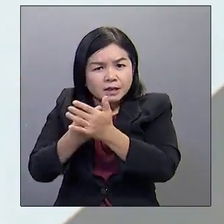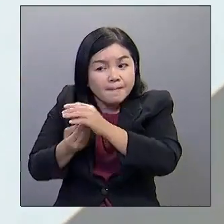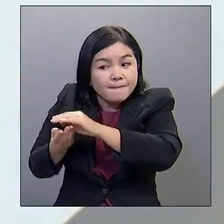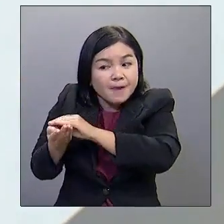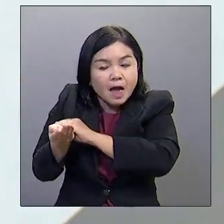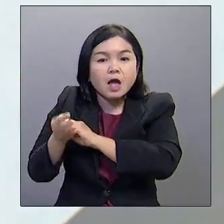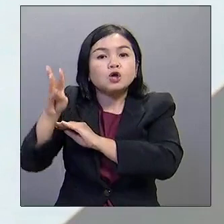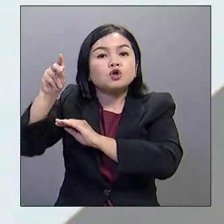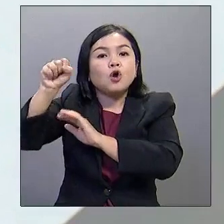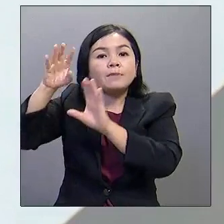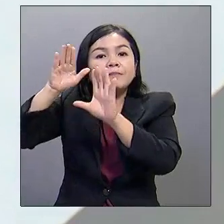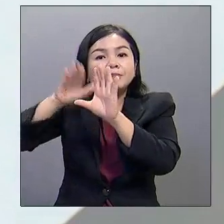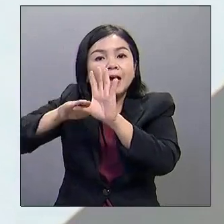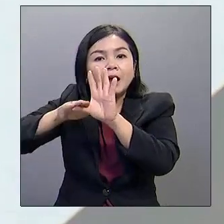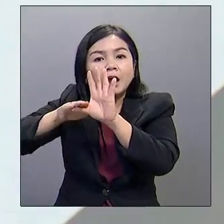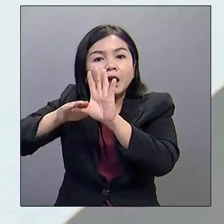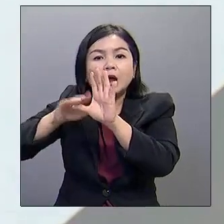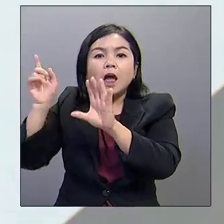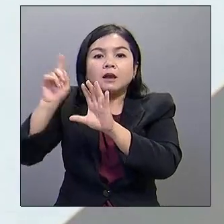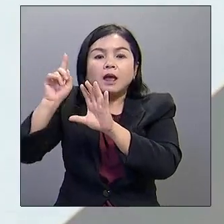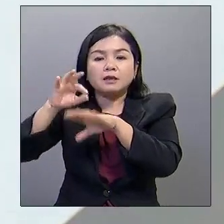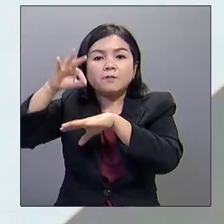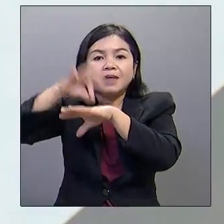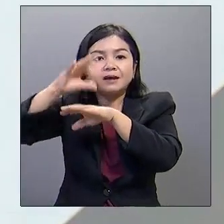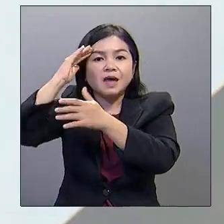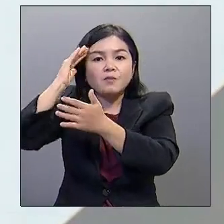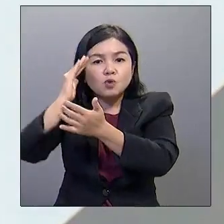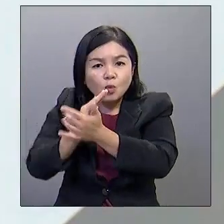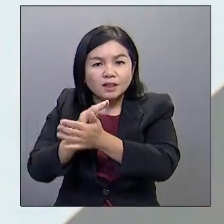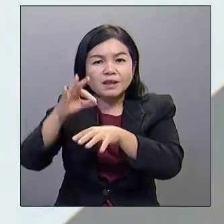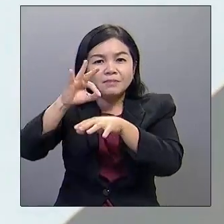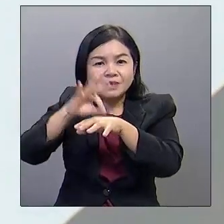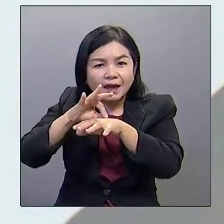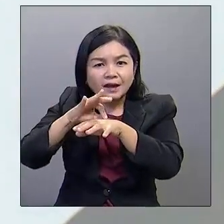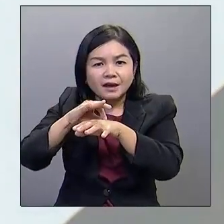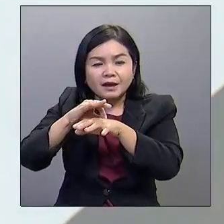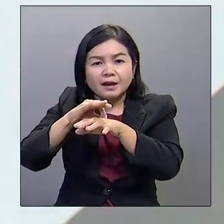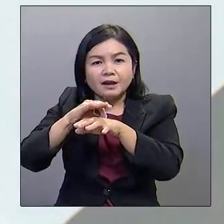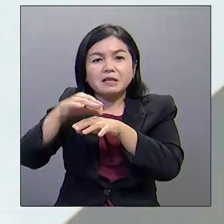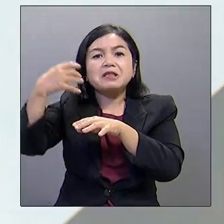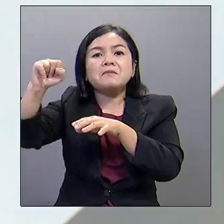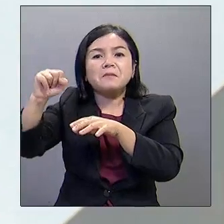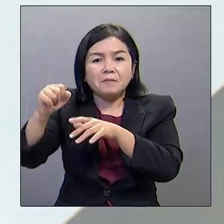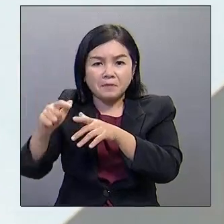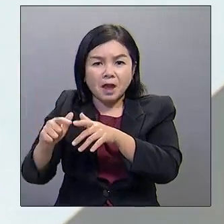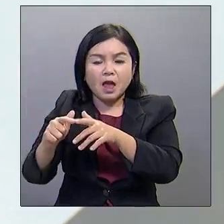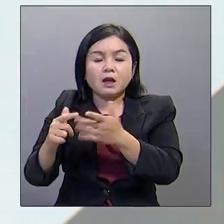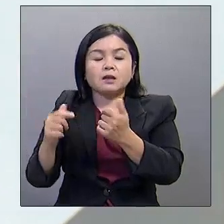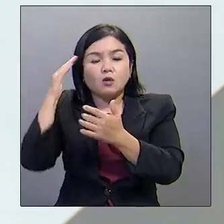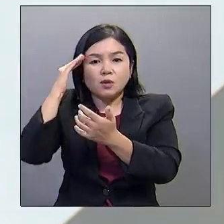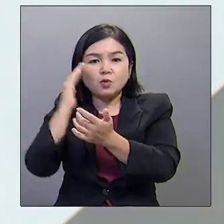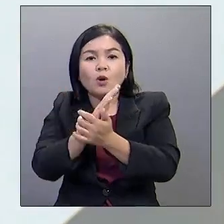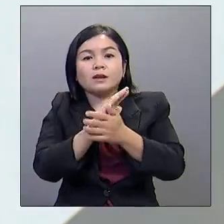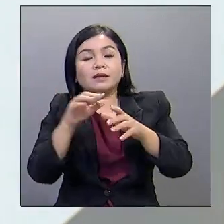การสอบคัดเลือกบุคคลเข้าสู่การเป็นตำรวจใน10นะคะของพื้นที่กองบัญชาการตำรวจภูธรภาค9ค่ะ